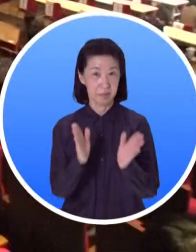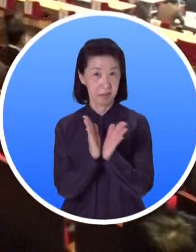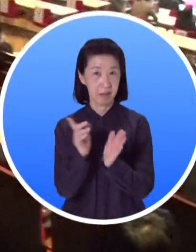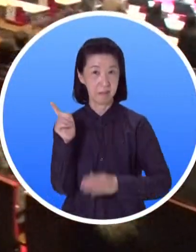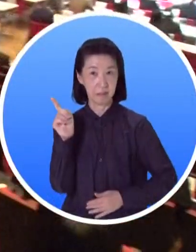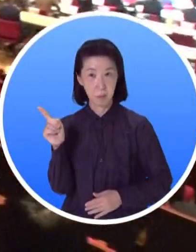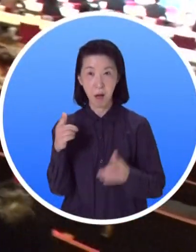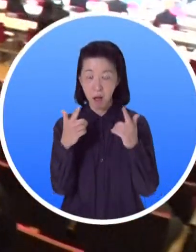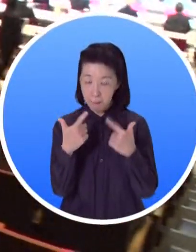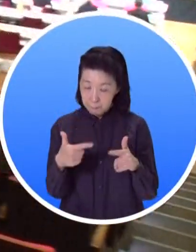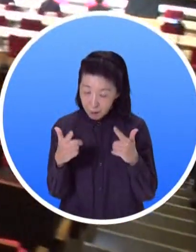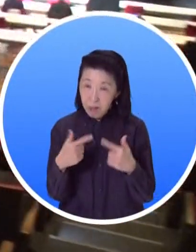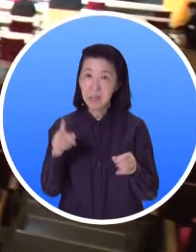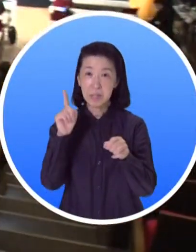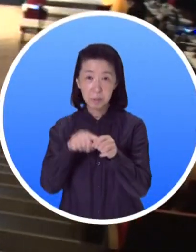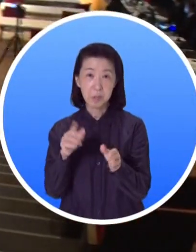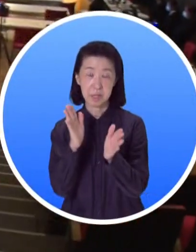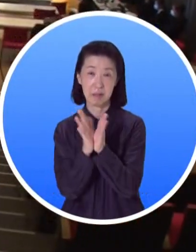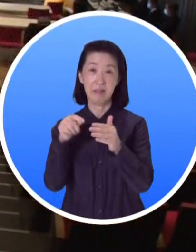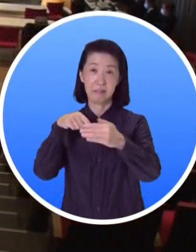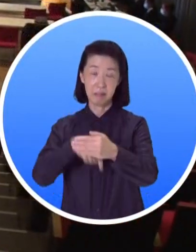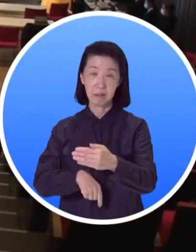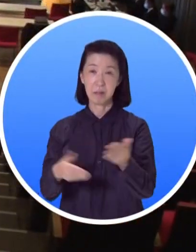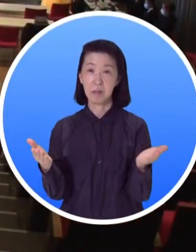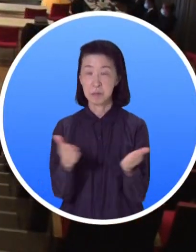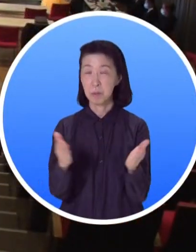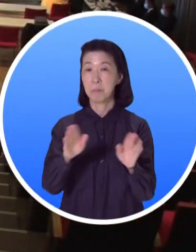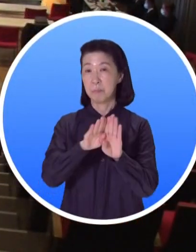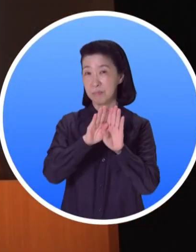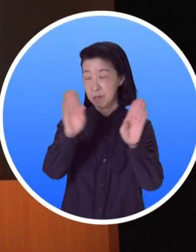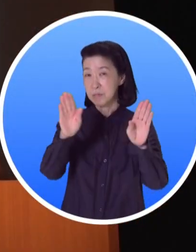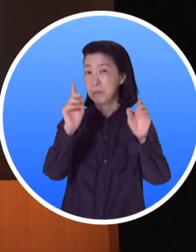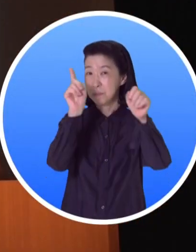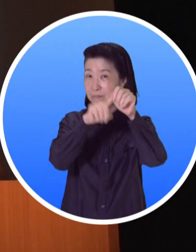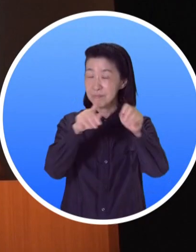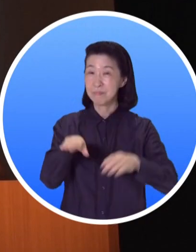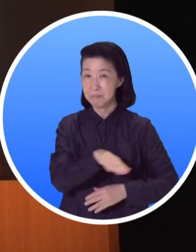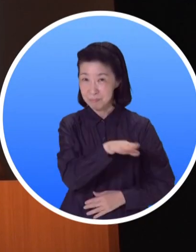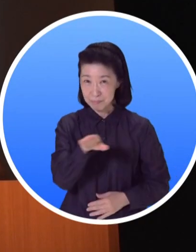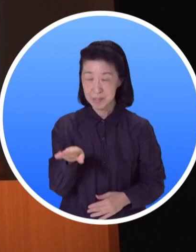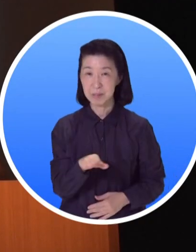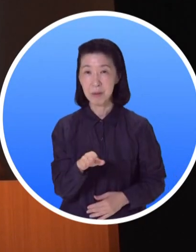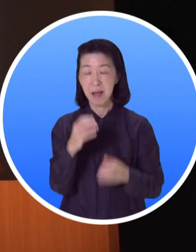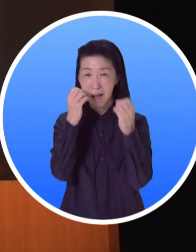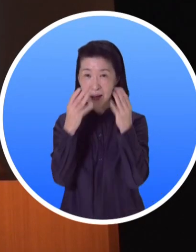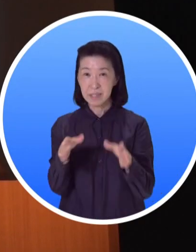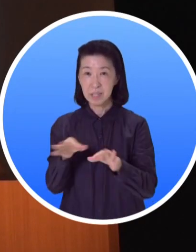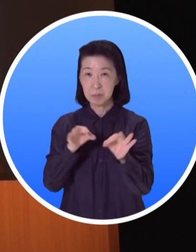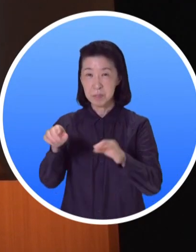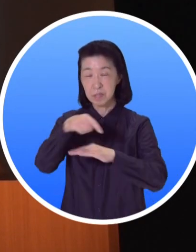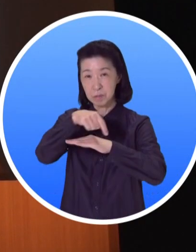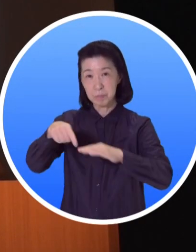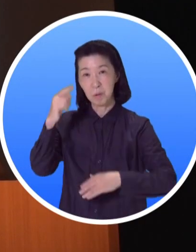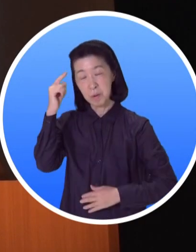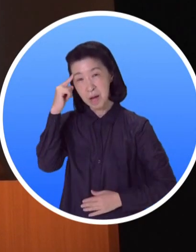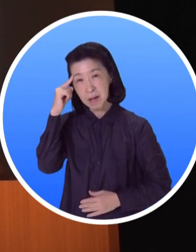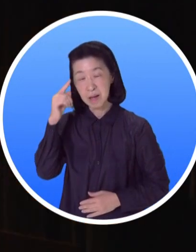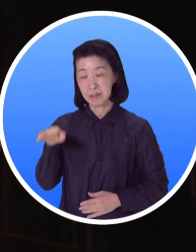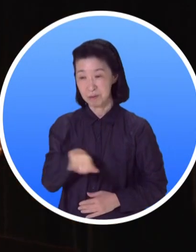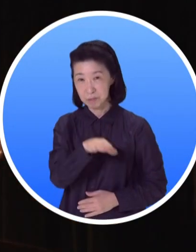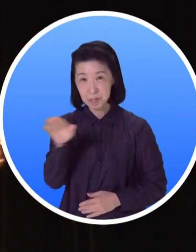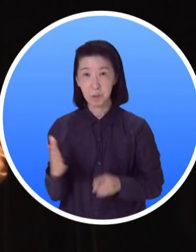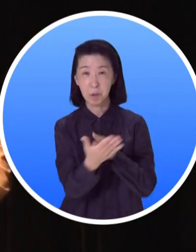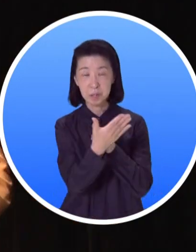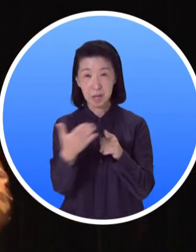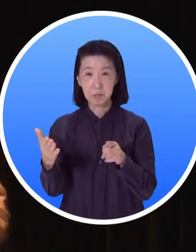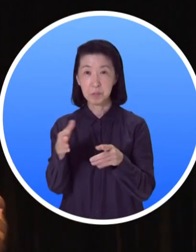県では毎年県内で起業予定の方や新しいビジネスプランを考えている方を対象にしたビジネスプランコン